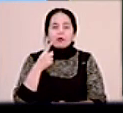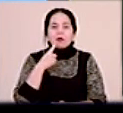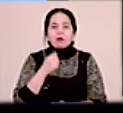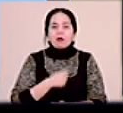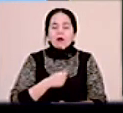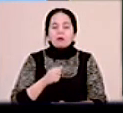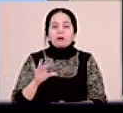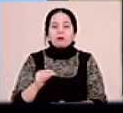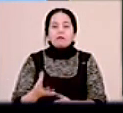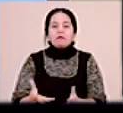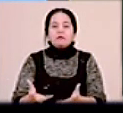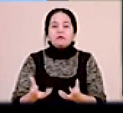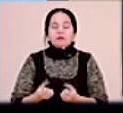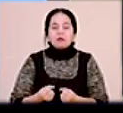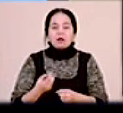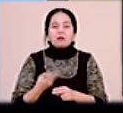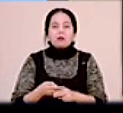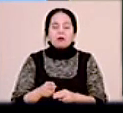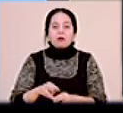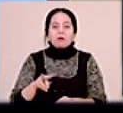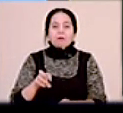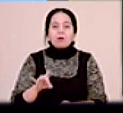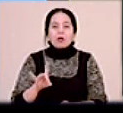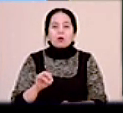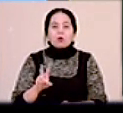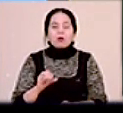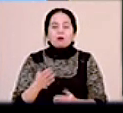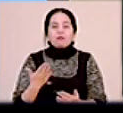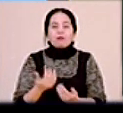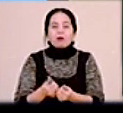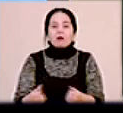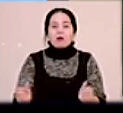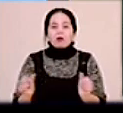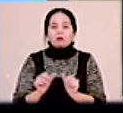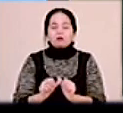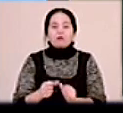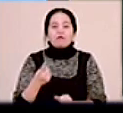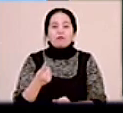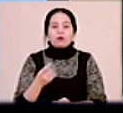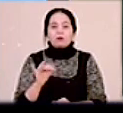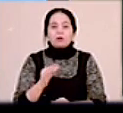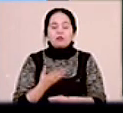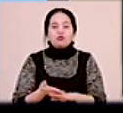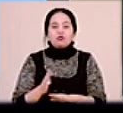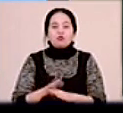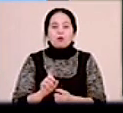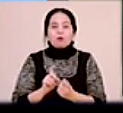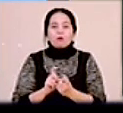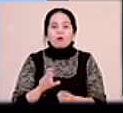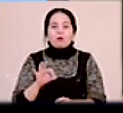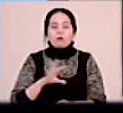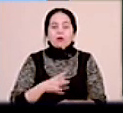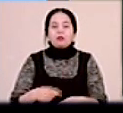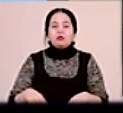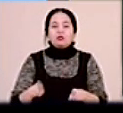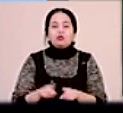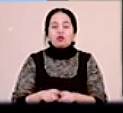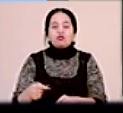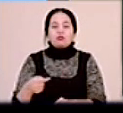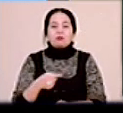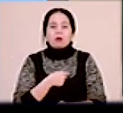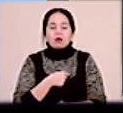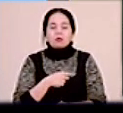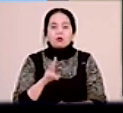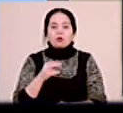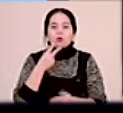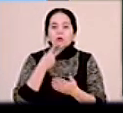Мараканду. Взял он Мараканду в кольцо. В одном из тяжелых боев он был даже ранен,